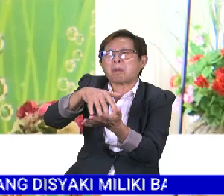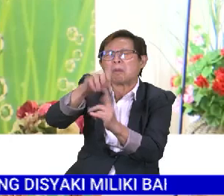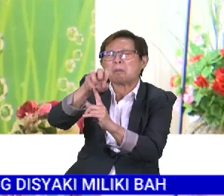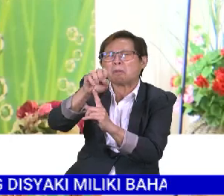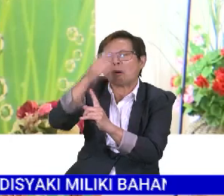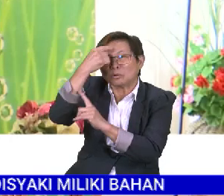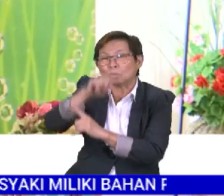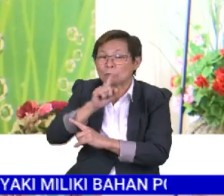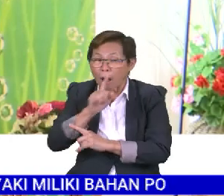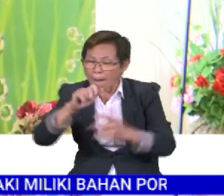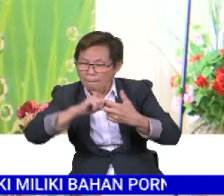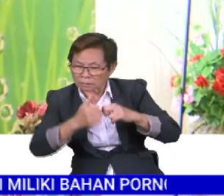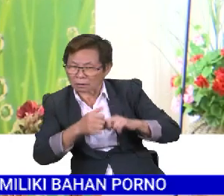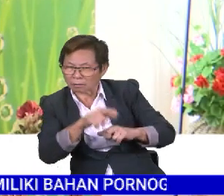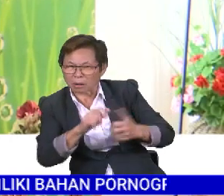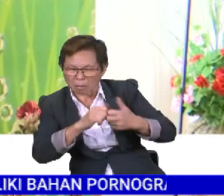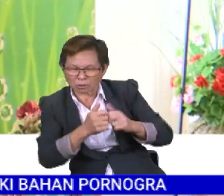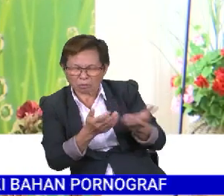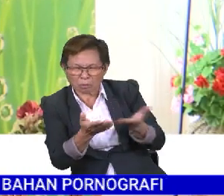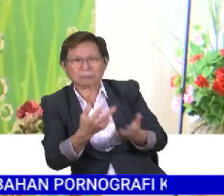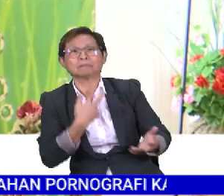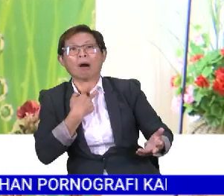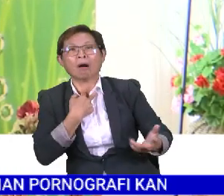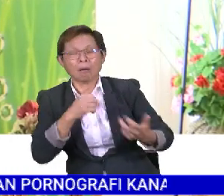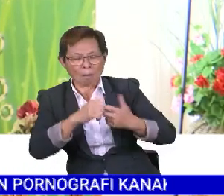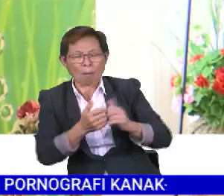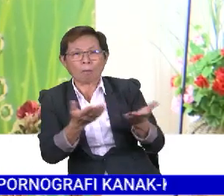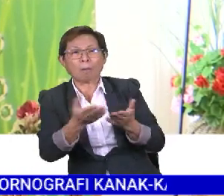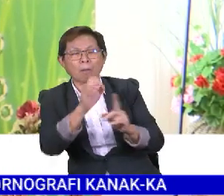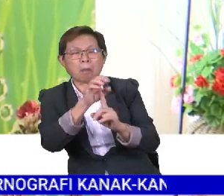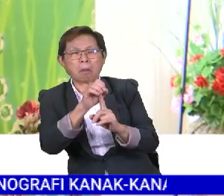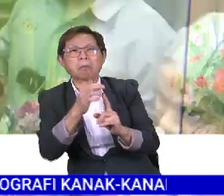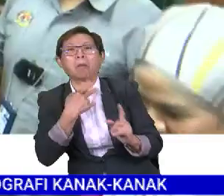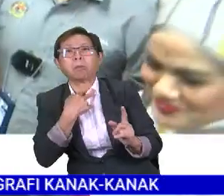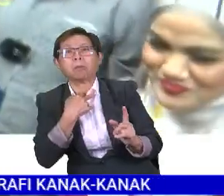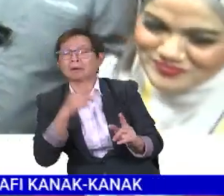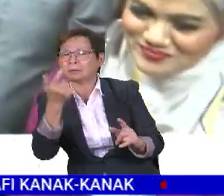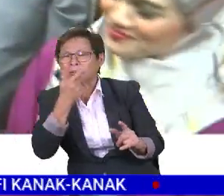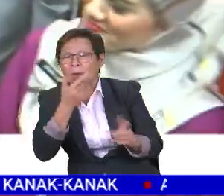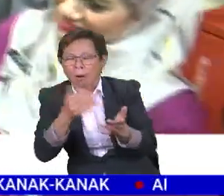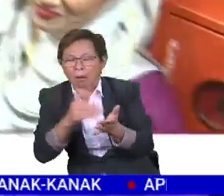pastikan masalah peringatan di kendala ini tak berlaku terlalu kerap